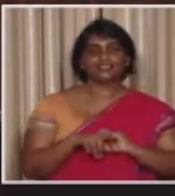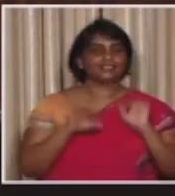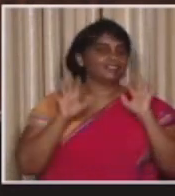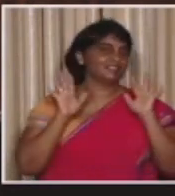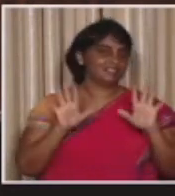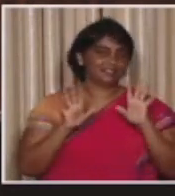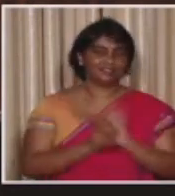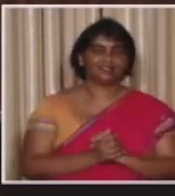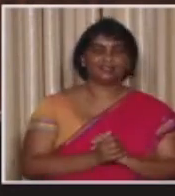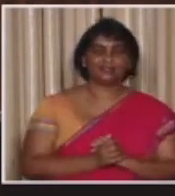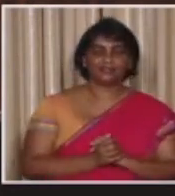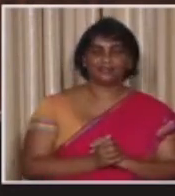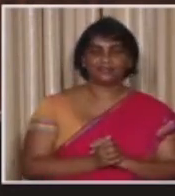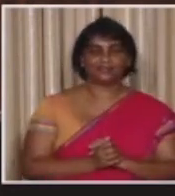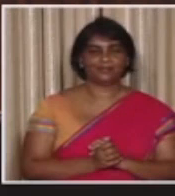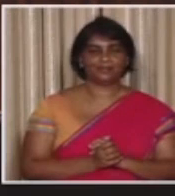10ක් කාලයක් තියෙනවා.